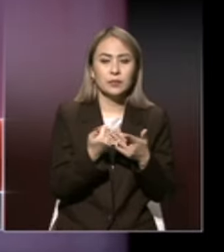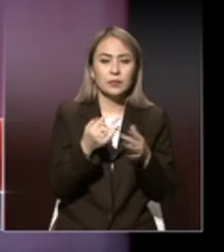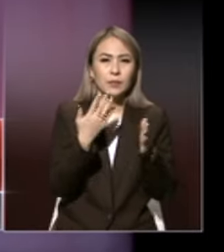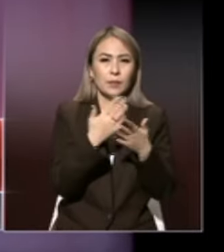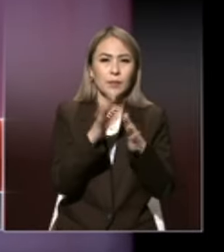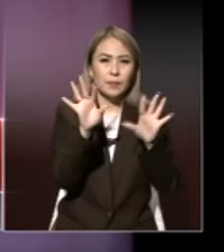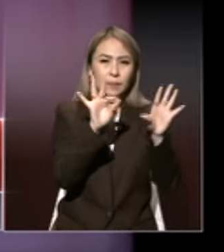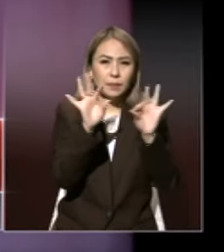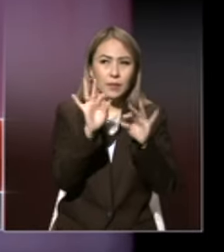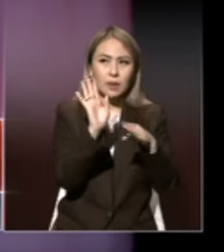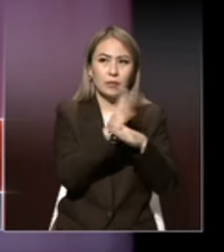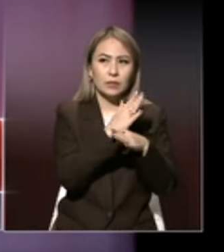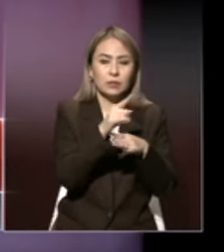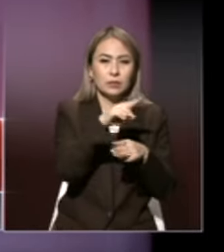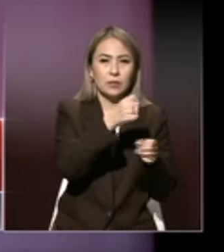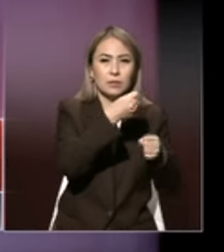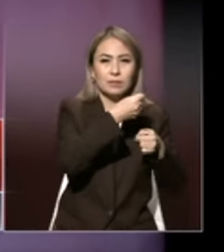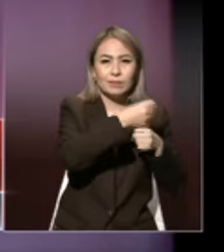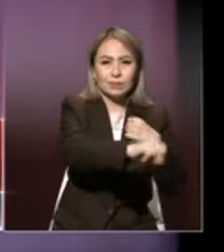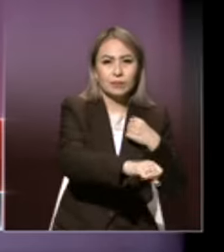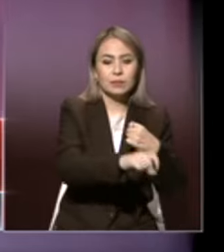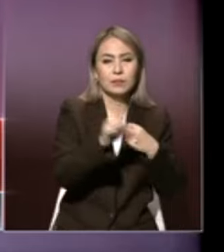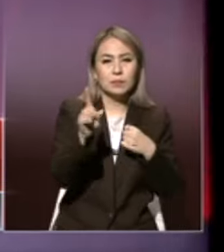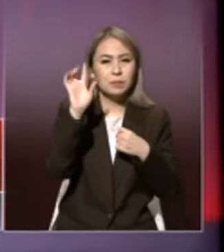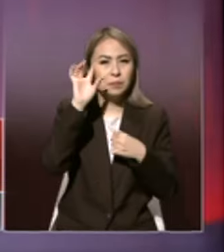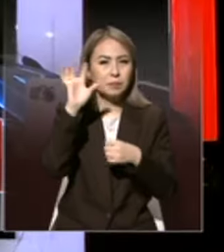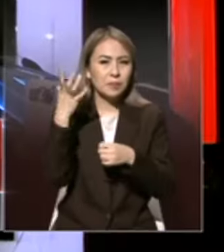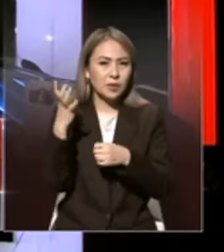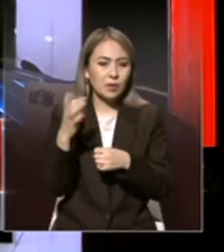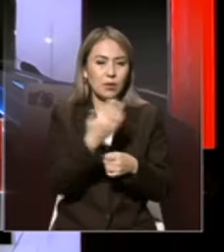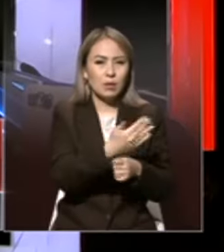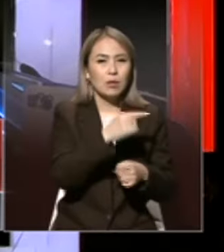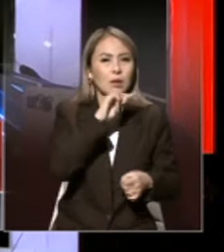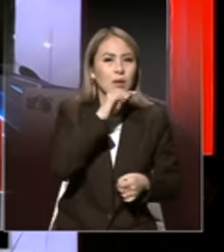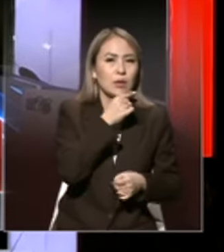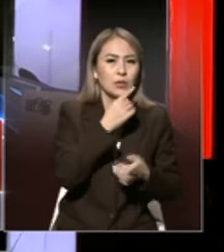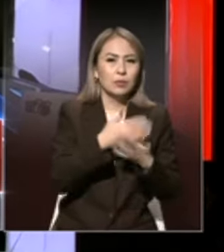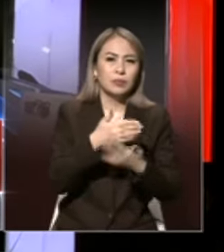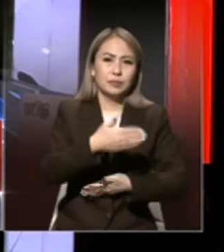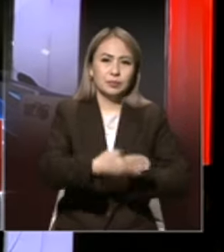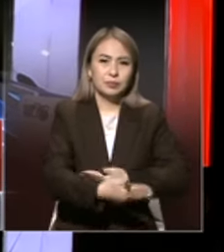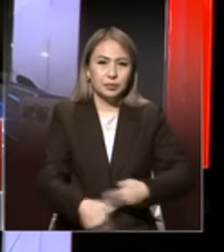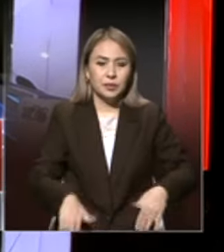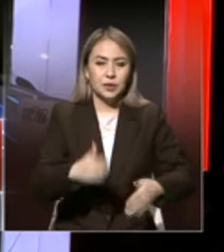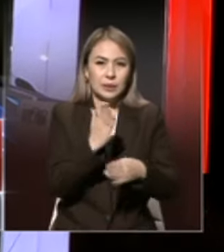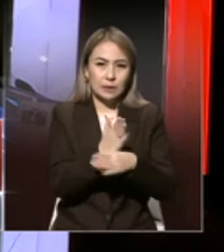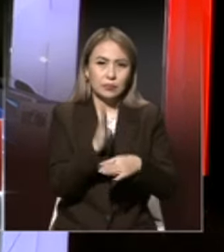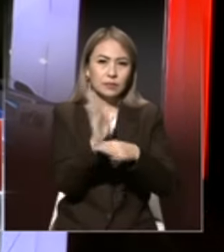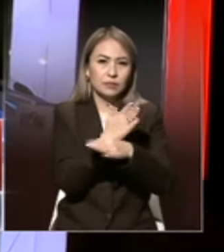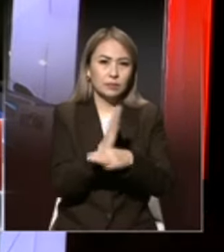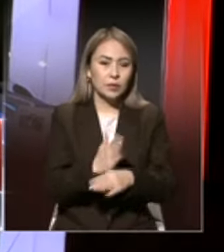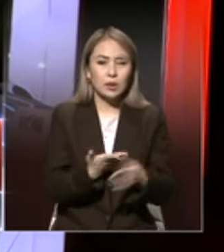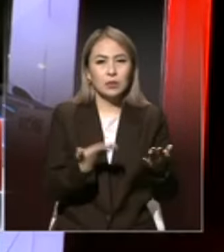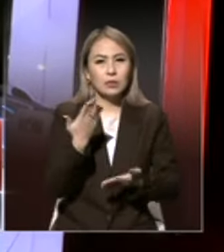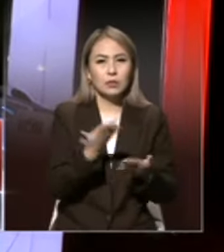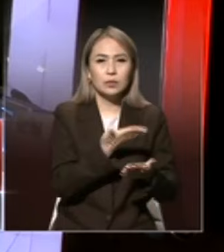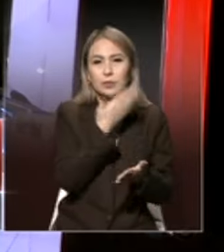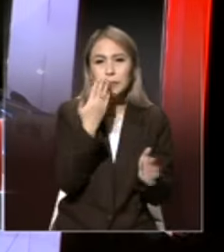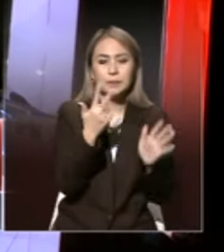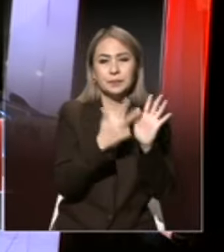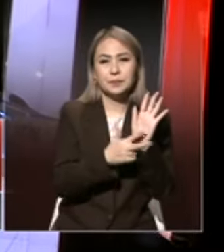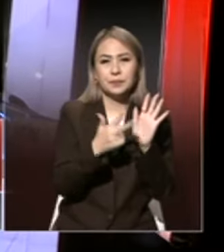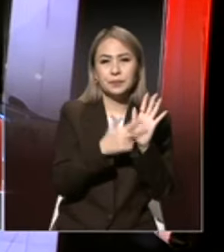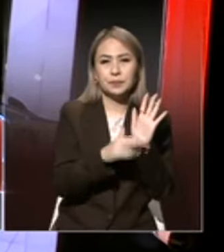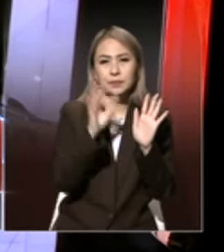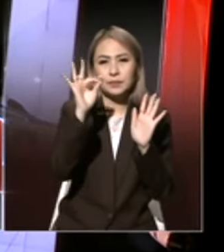ма бөлінгені? Мынау ұрды, мынау психологиялық, мынау экономикалық, мынау жыныстық деген сияқты. Айтып кетейін, 80%-дан